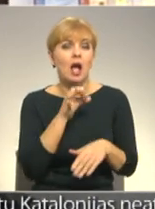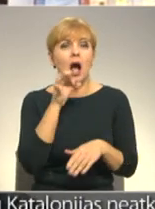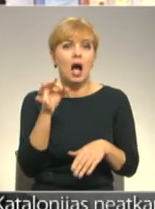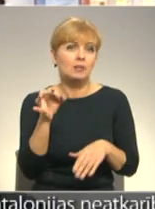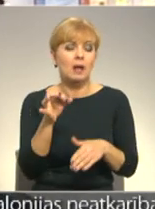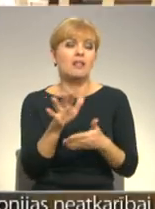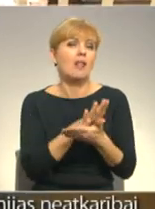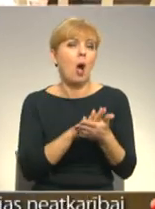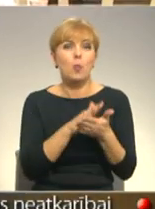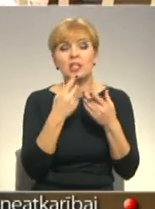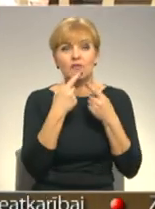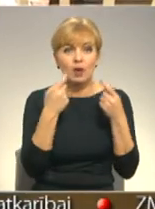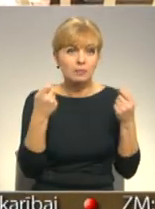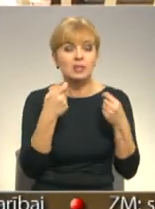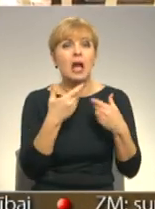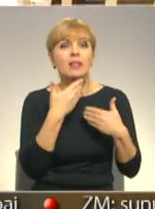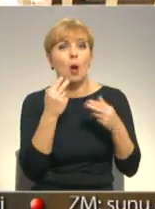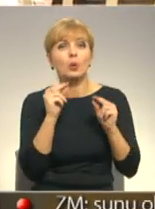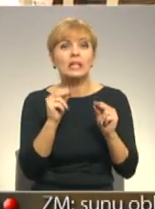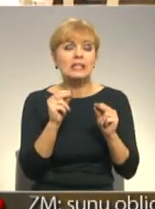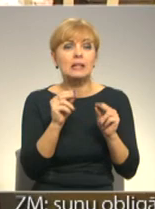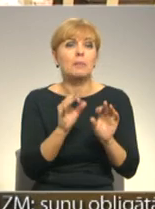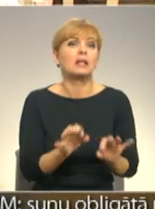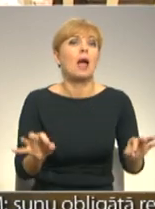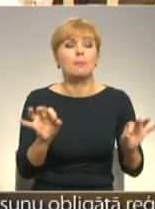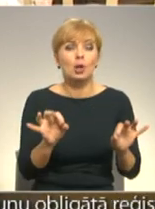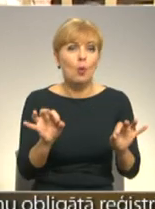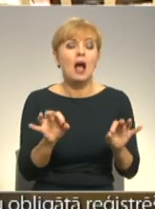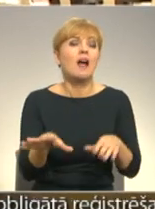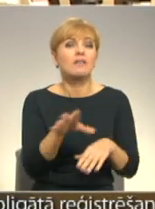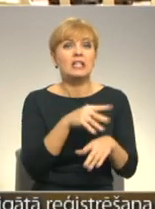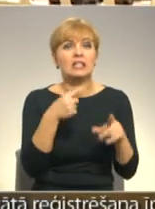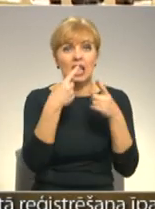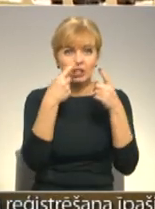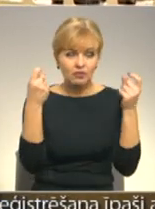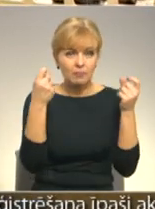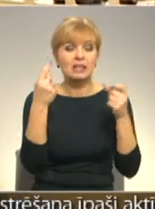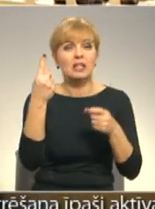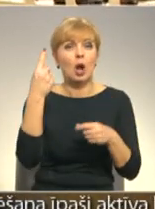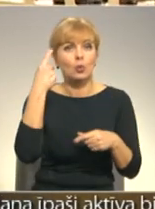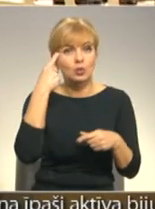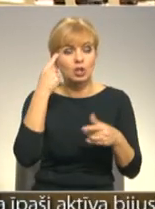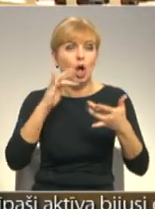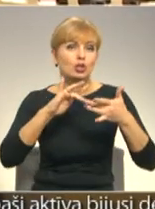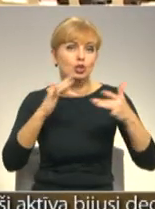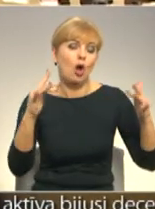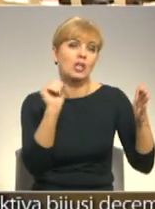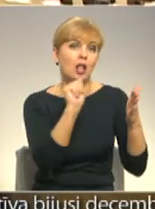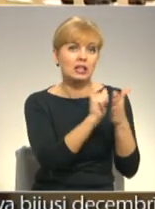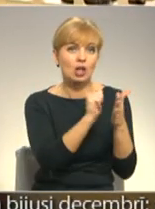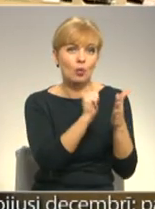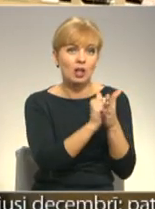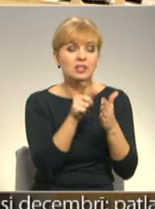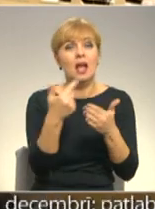viņiem nav nekādas informācijas. Nav ticība par neko. Jo visa informācija ir dabonām tikai un vienīgi sociālajos tīklos, kas ir